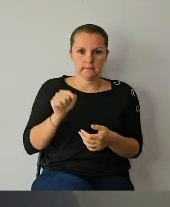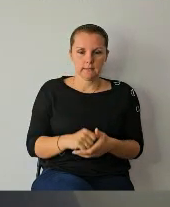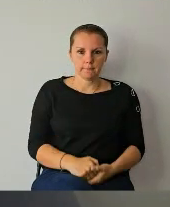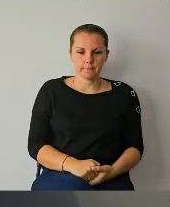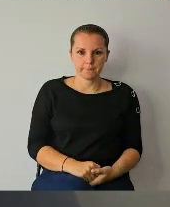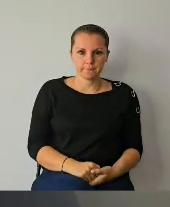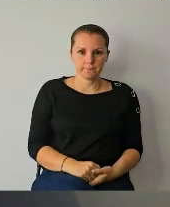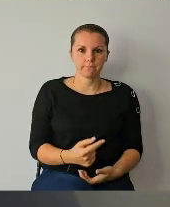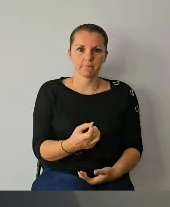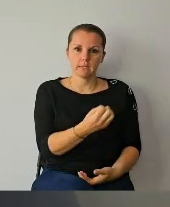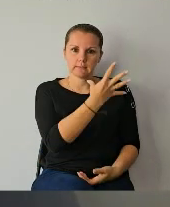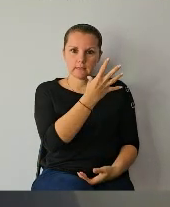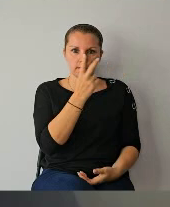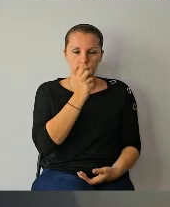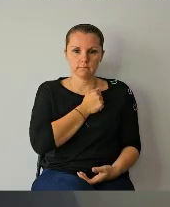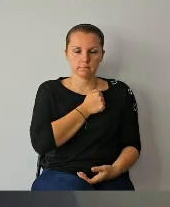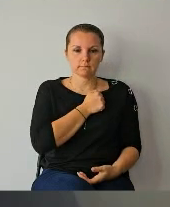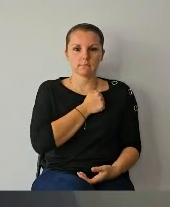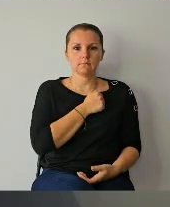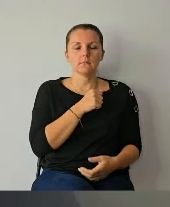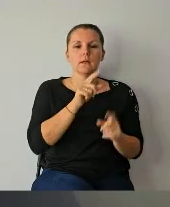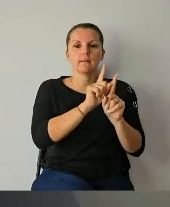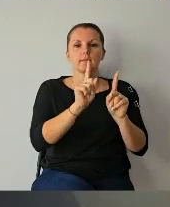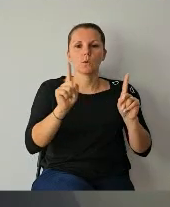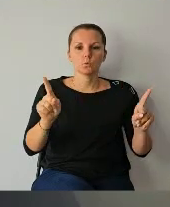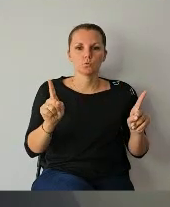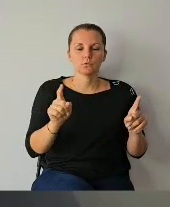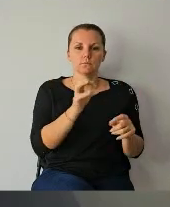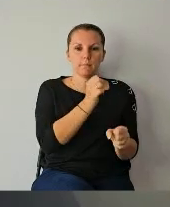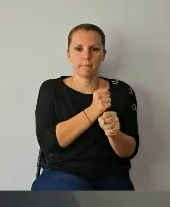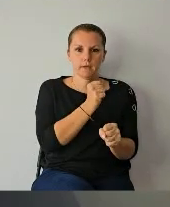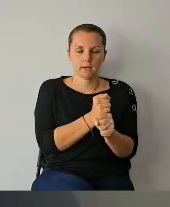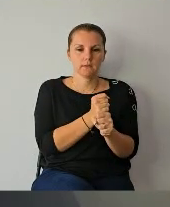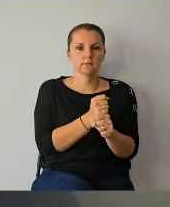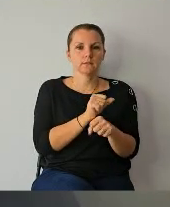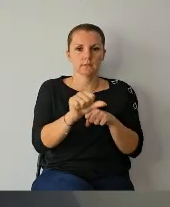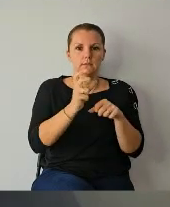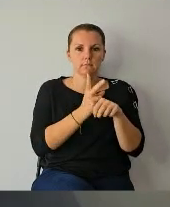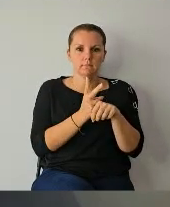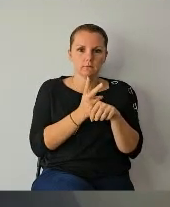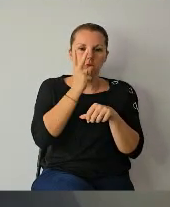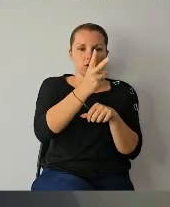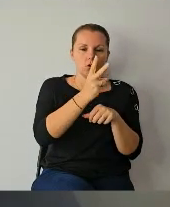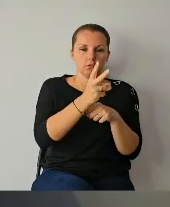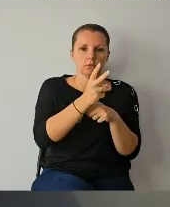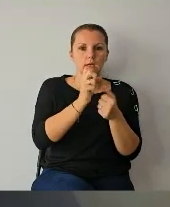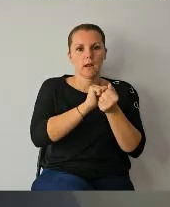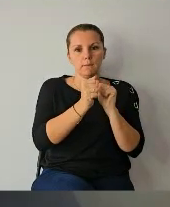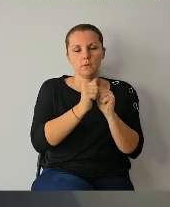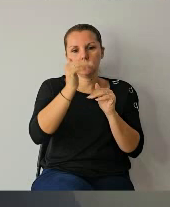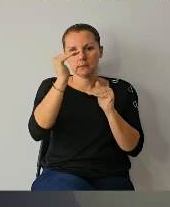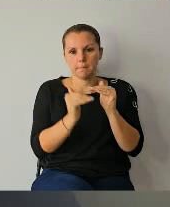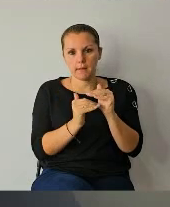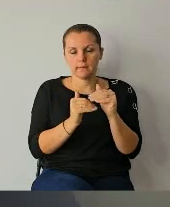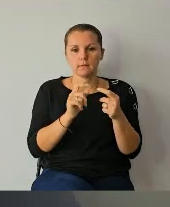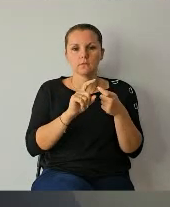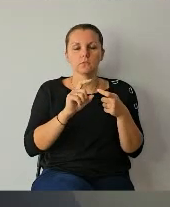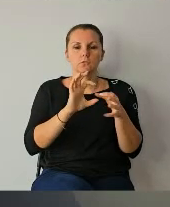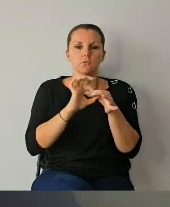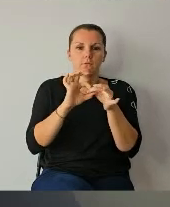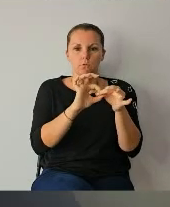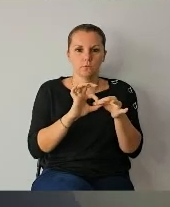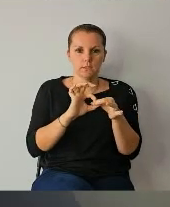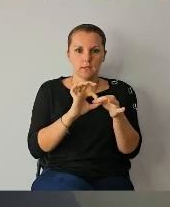Poniższy slajd przedstawia etaty nauczycieli. Wzrost liczby etatów lub też spadek był związany z liczbą, tak